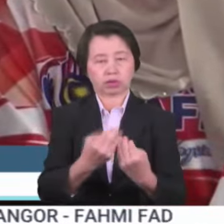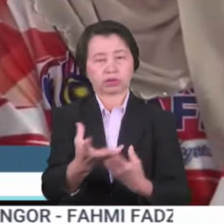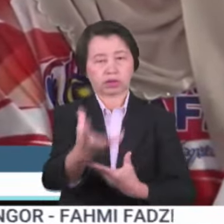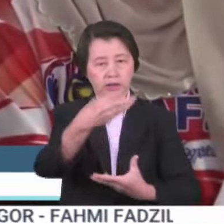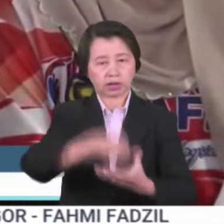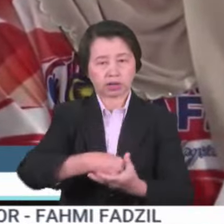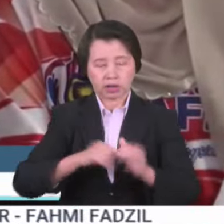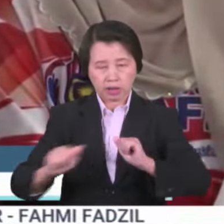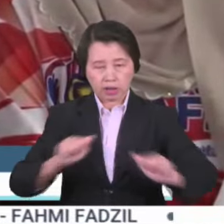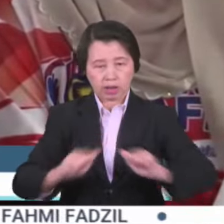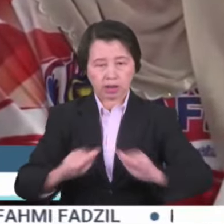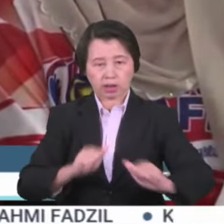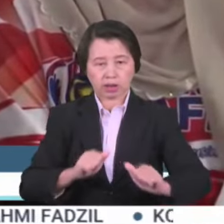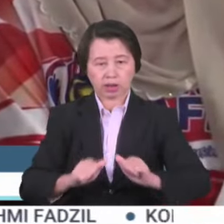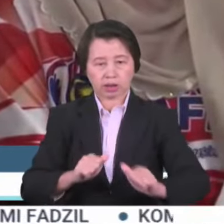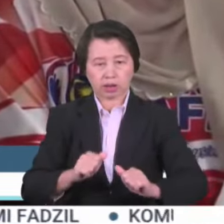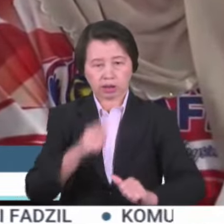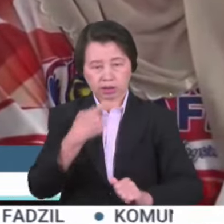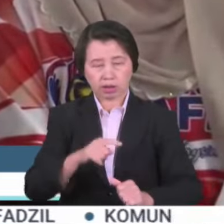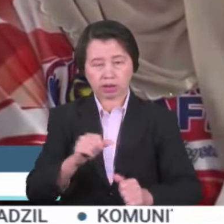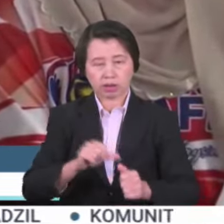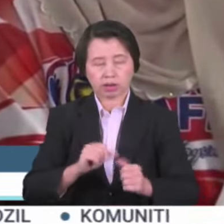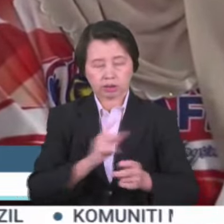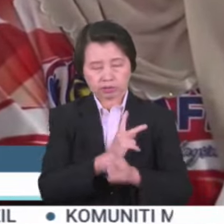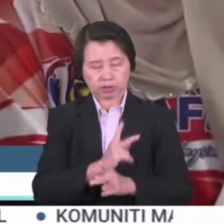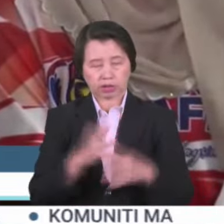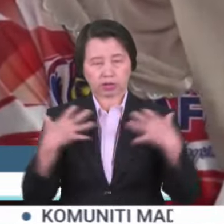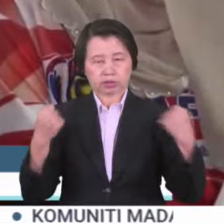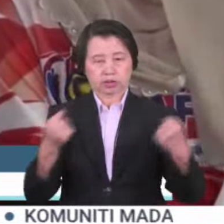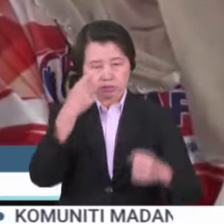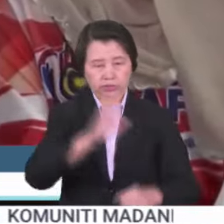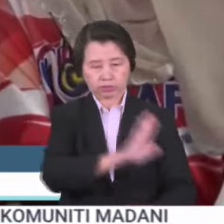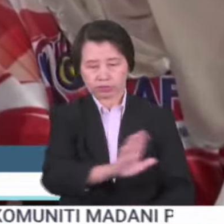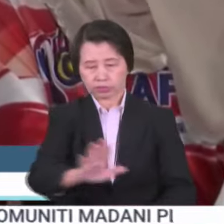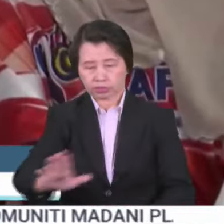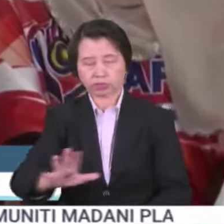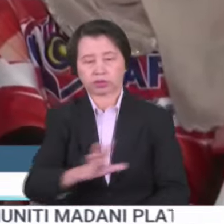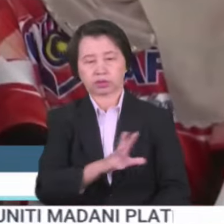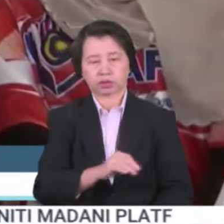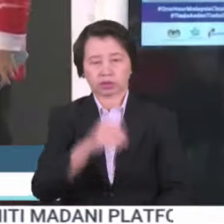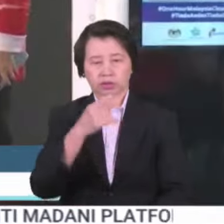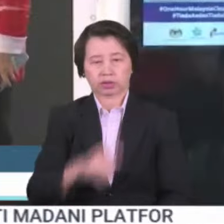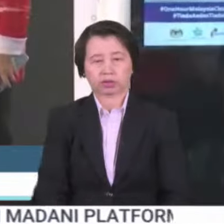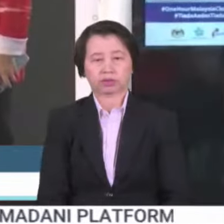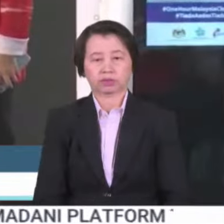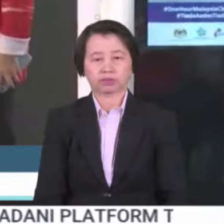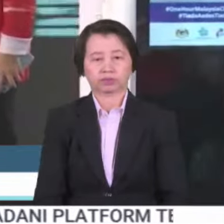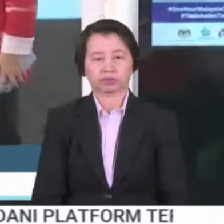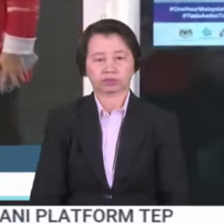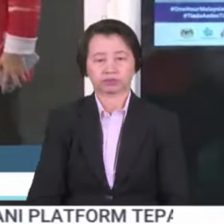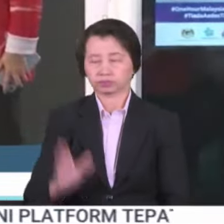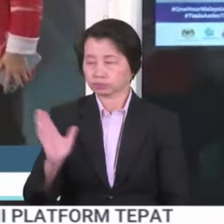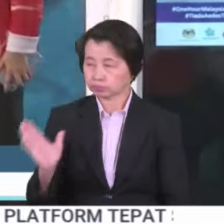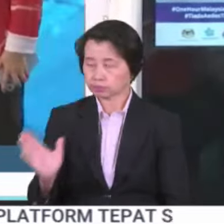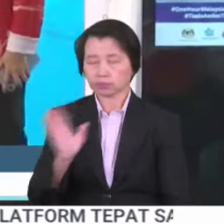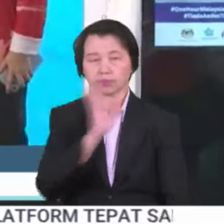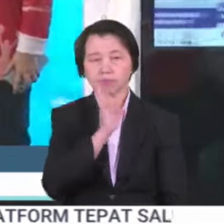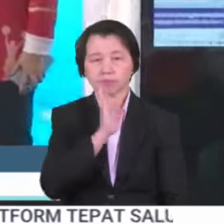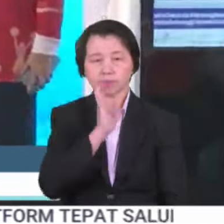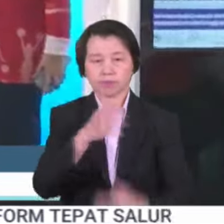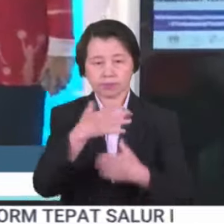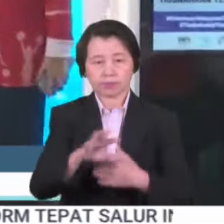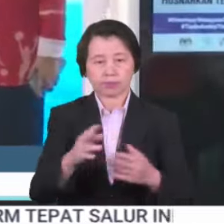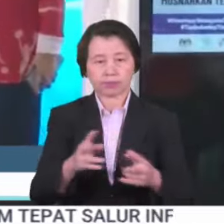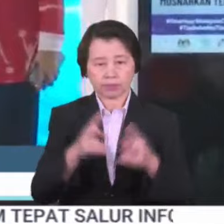terlibat dalam aktiviti penjagaan kesihatan awam untuk diri mereka dan juga akan bagi efek pada yang lain. Beliau berkata demikian